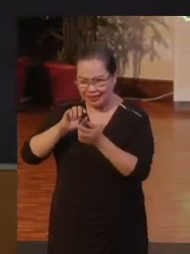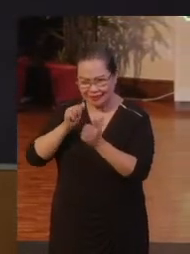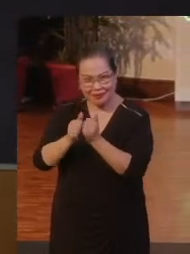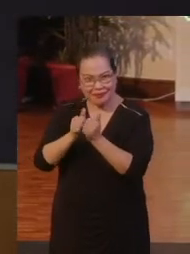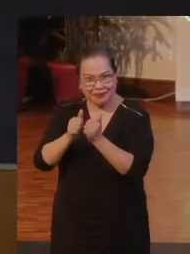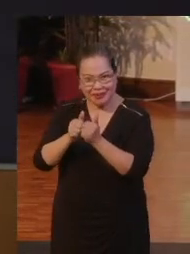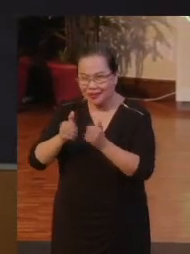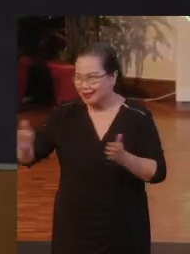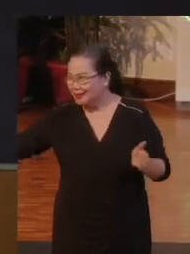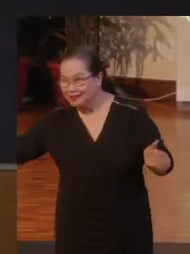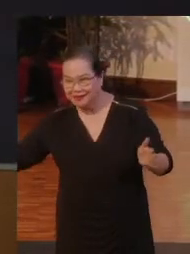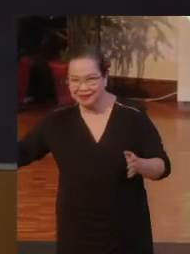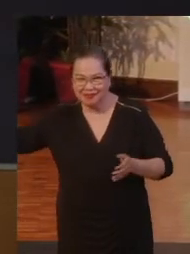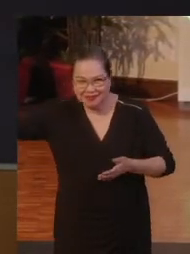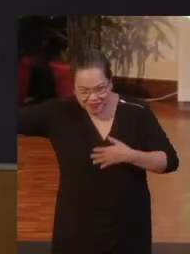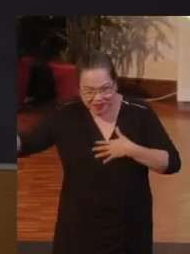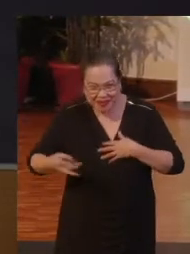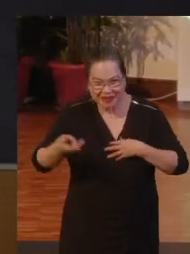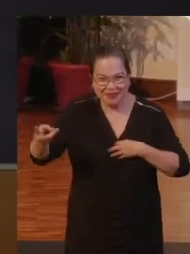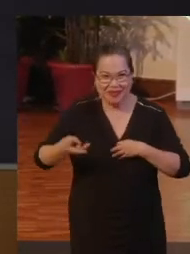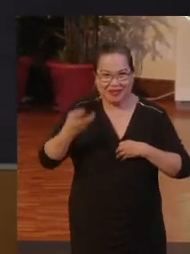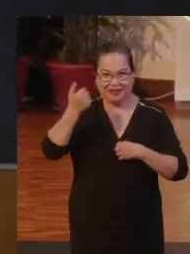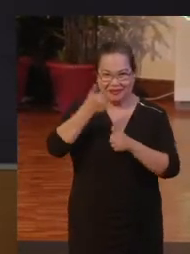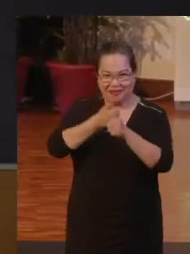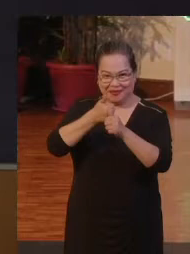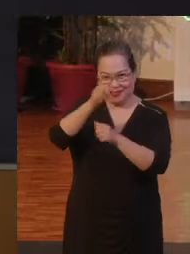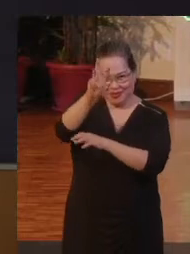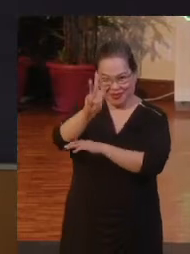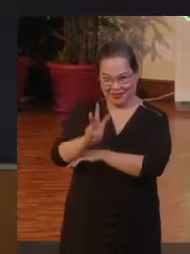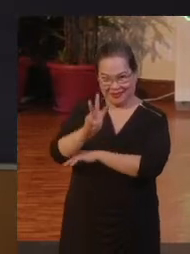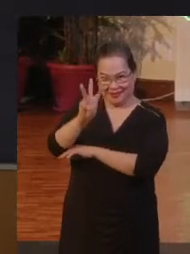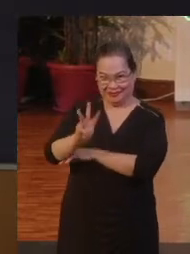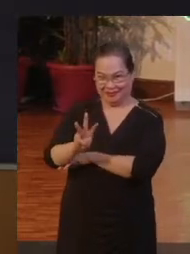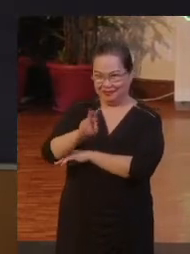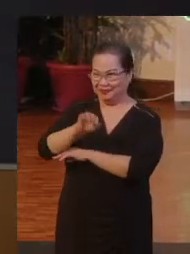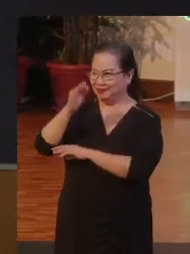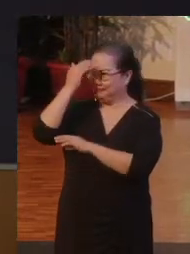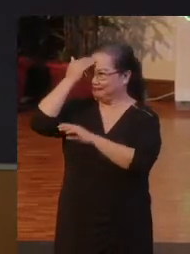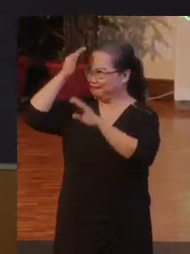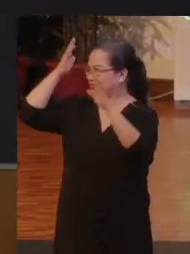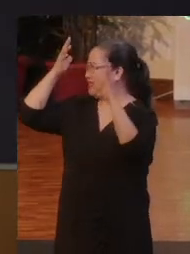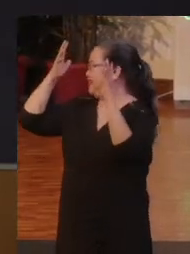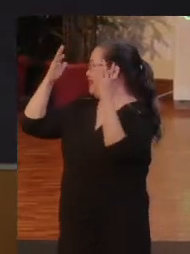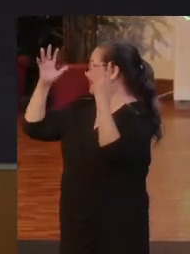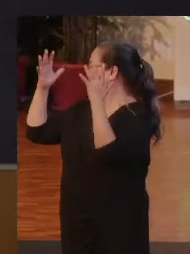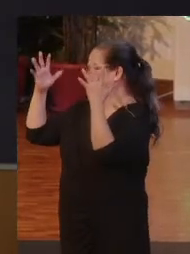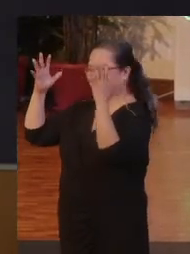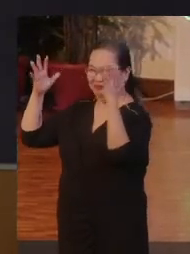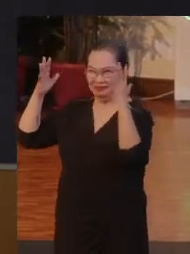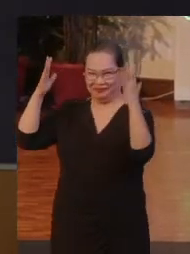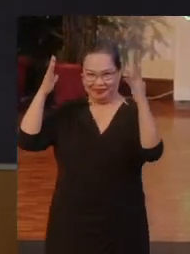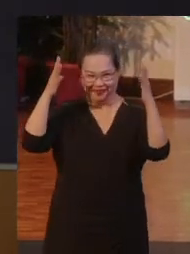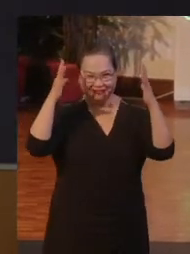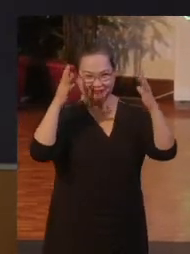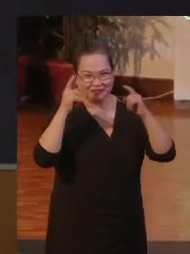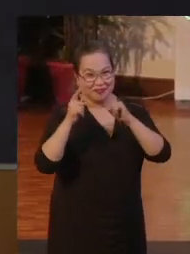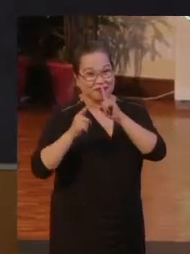Ortigas Community Outreach. Narinig niyo ang kanyang sinabi, no?